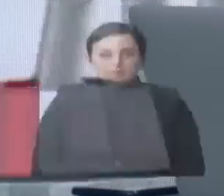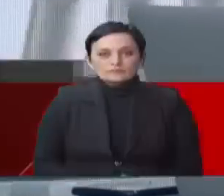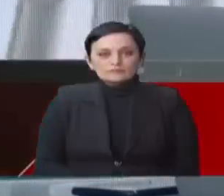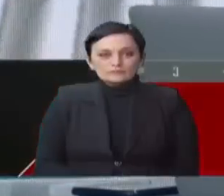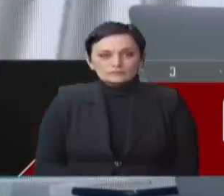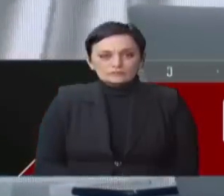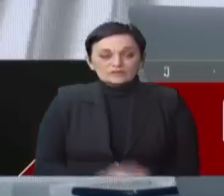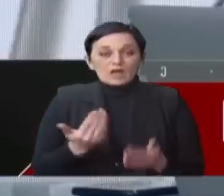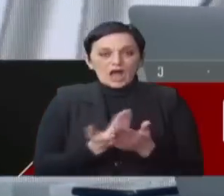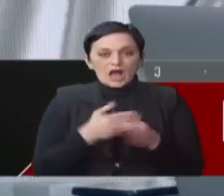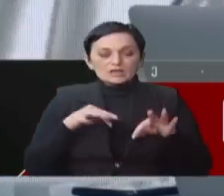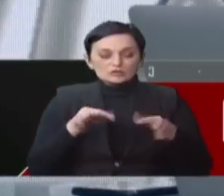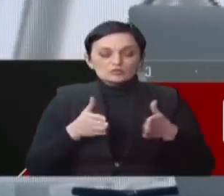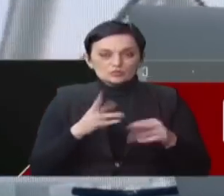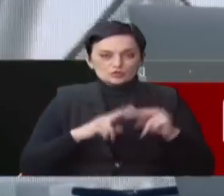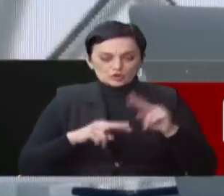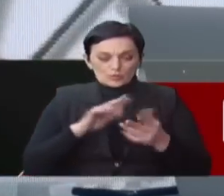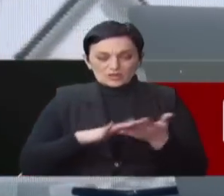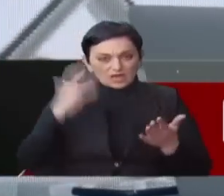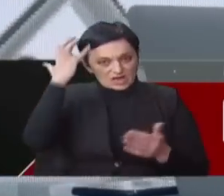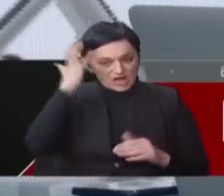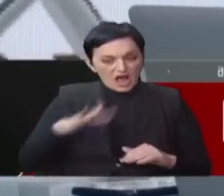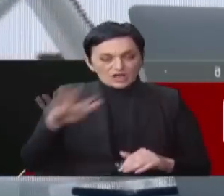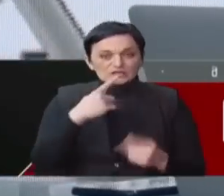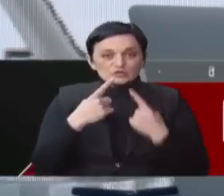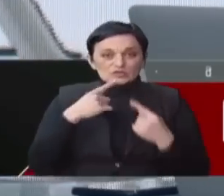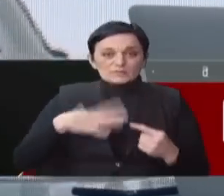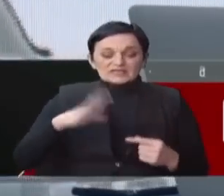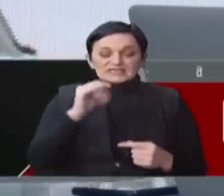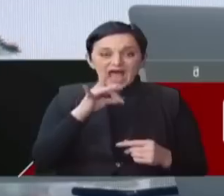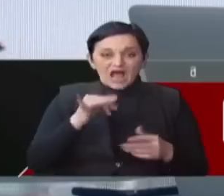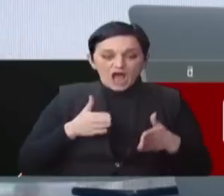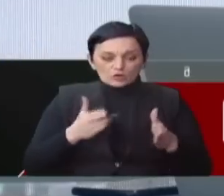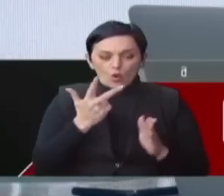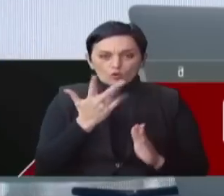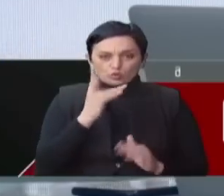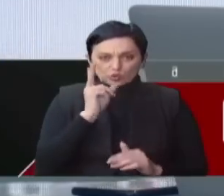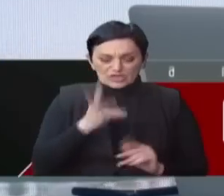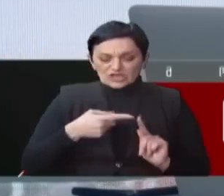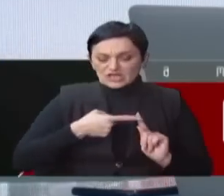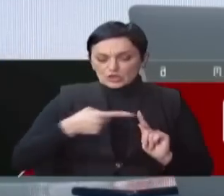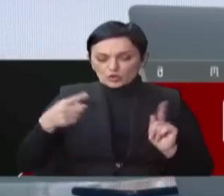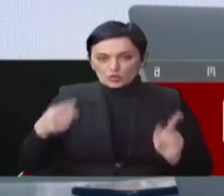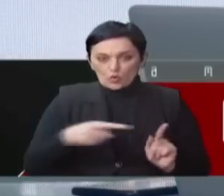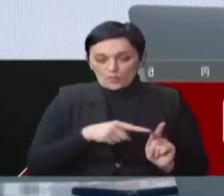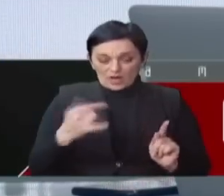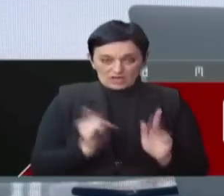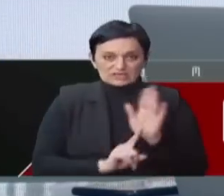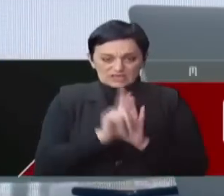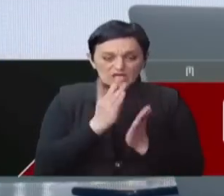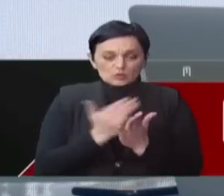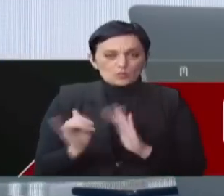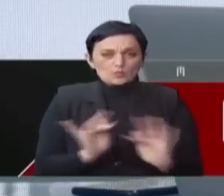Ახალი საავტომობილო მაგისტრალის მშენებლობა გრძელდება კახეთში, საუბარია თბილისი-საგარეჯოს გზის 35 კილომეტრიან მონაკვეთზე. Ამ ეტაპზე უკვე დაწყებულია